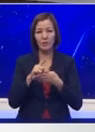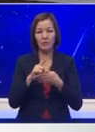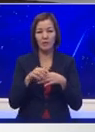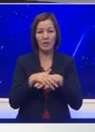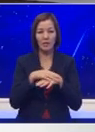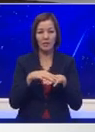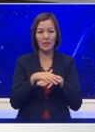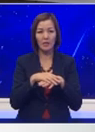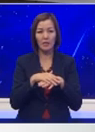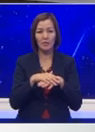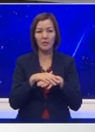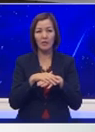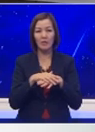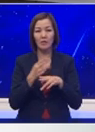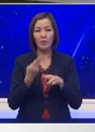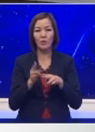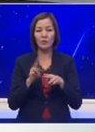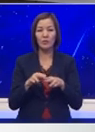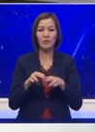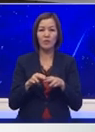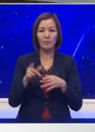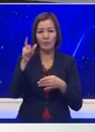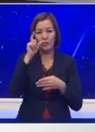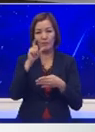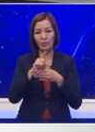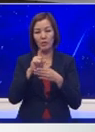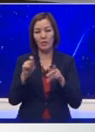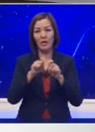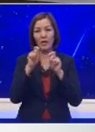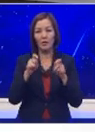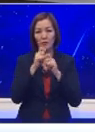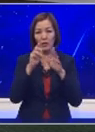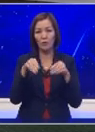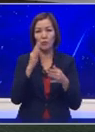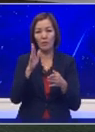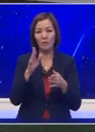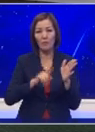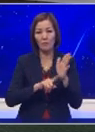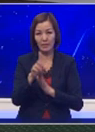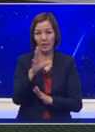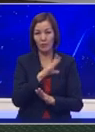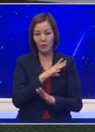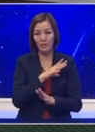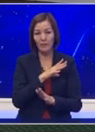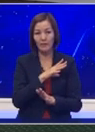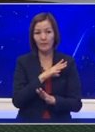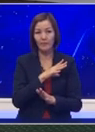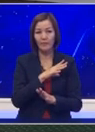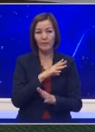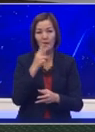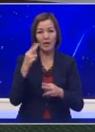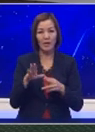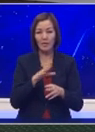халқына осы мешітті тарту етемін деп басын бастаған еді. Сол енді аяқтай